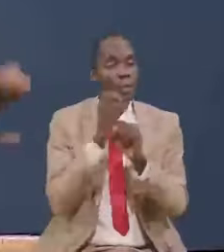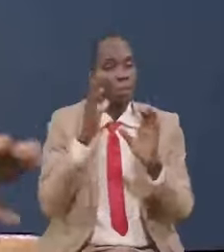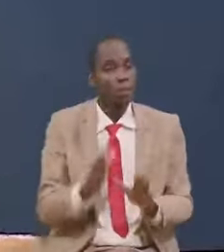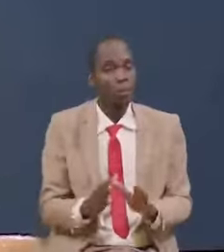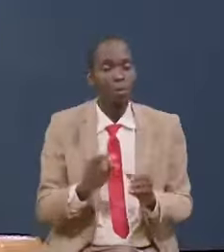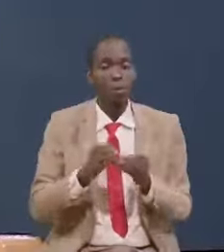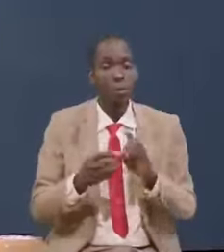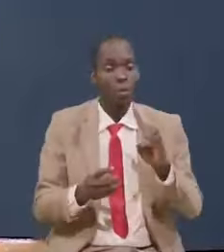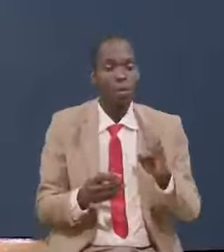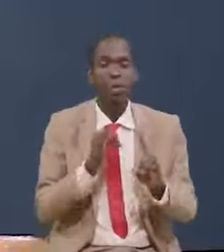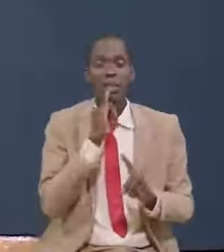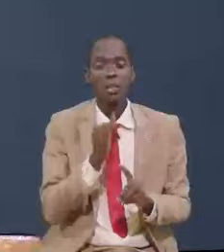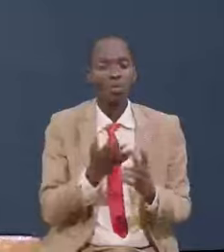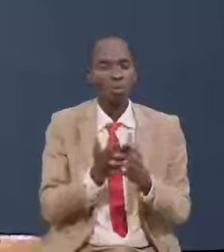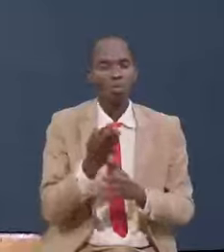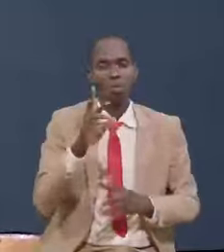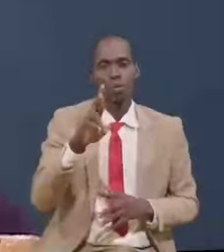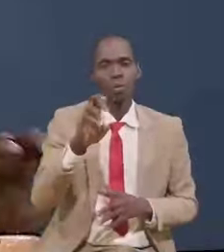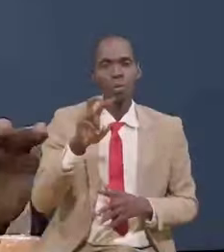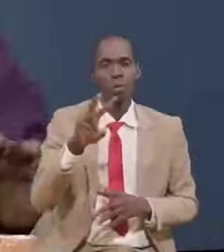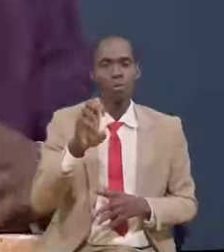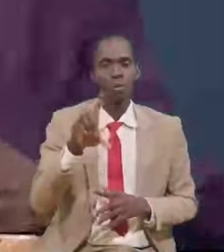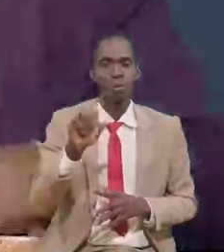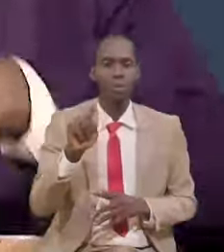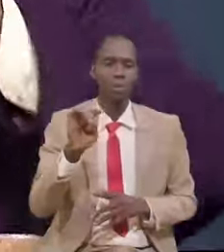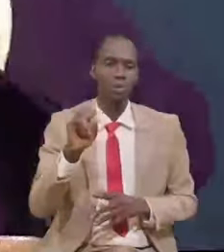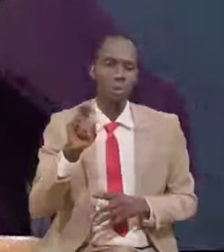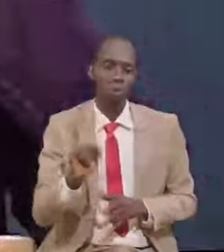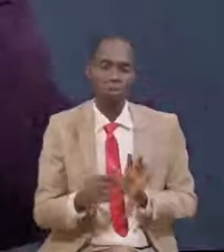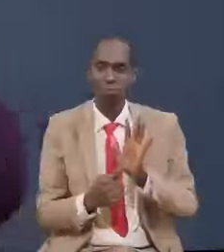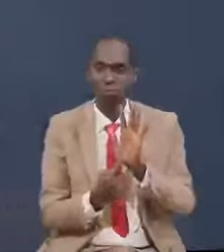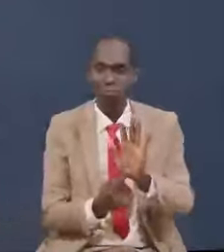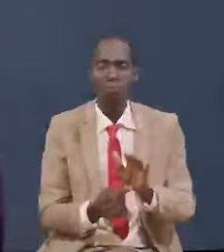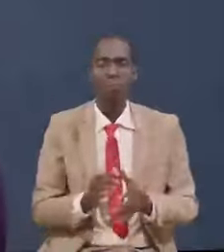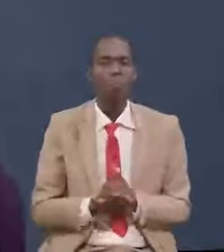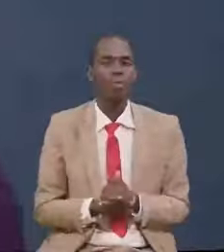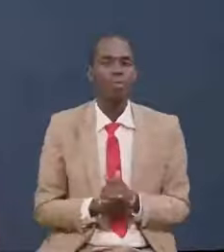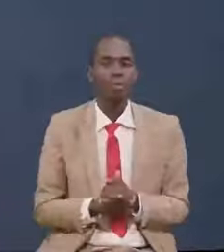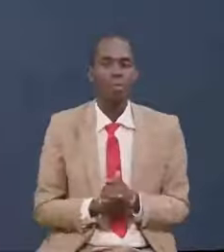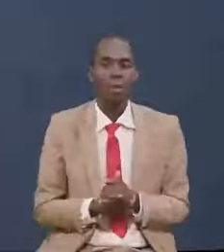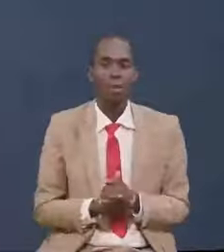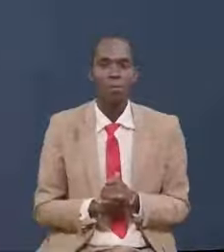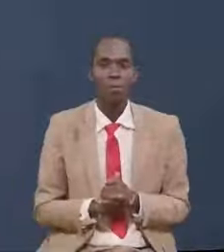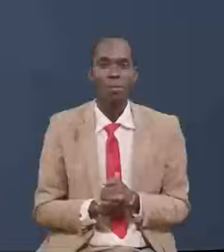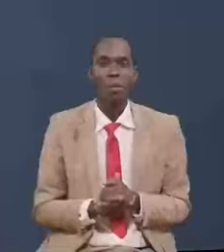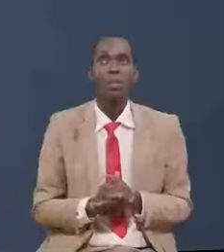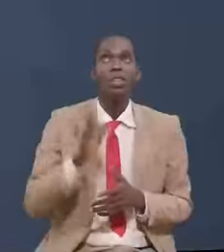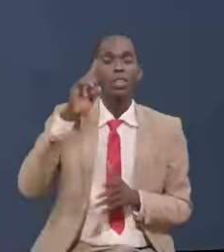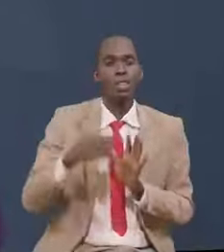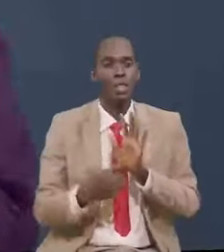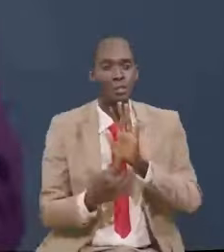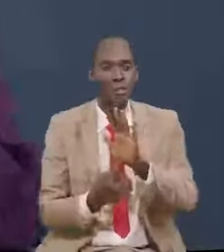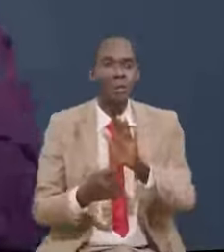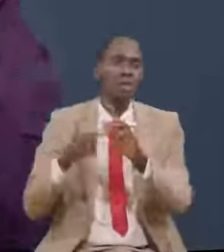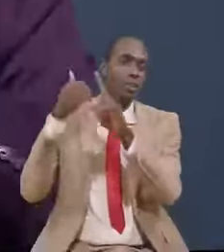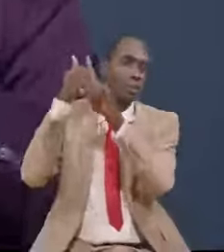Le seul moyen, la seule manière pour nous de recevoir, de croire au Sauveur, c'est par révélation. Il se révèle lui-même.